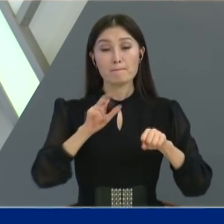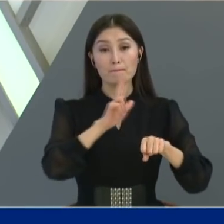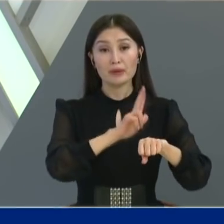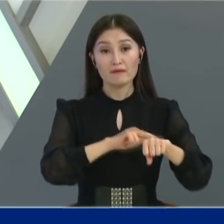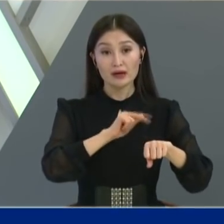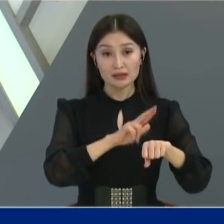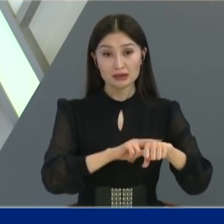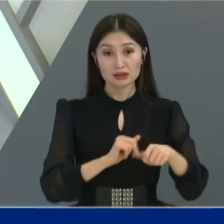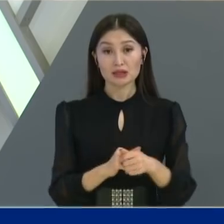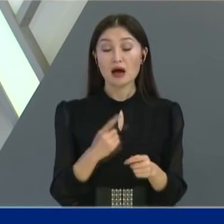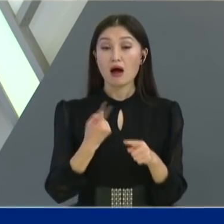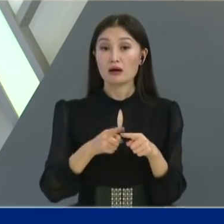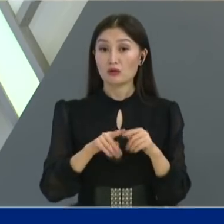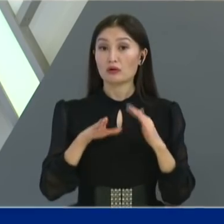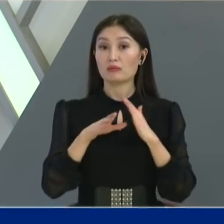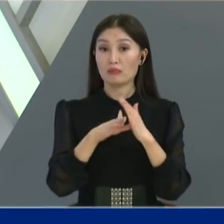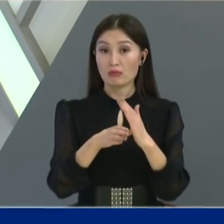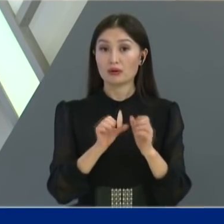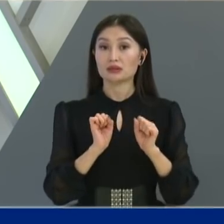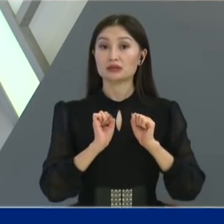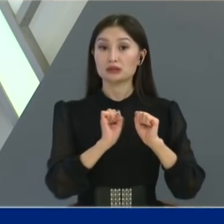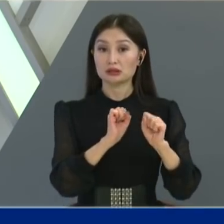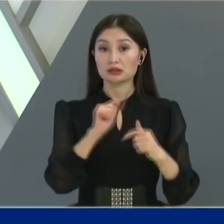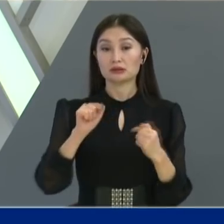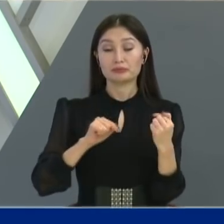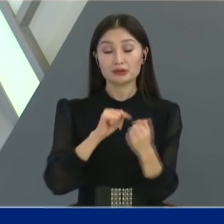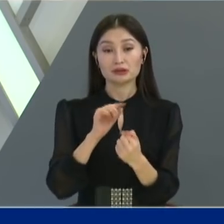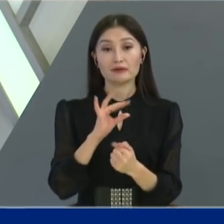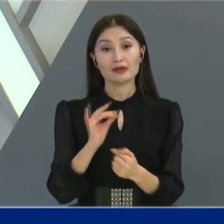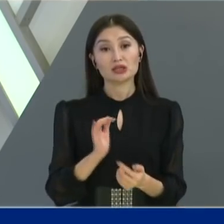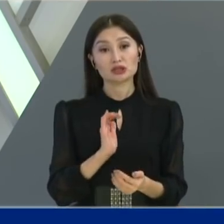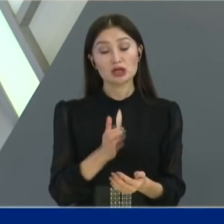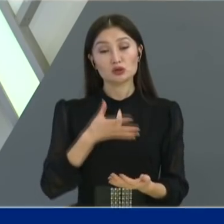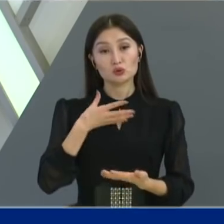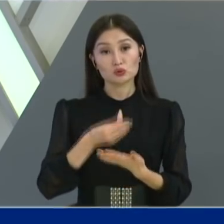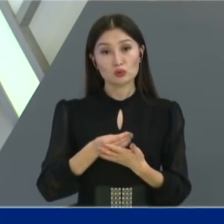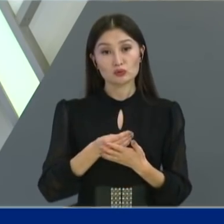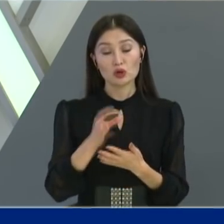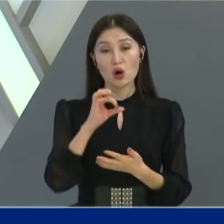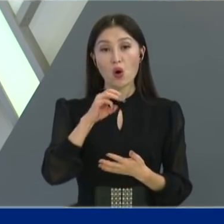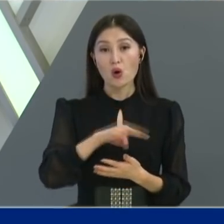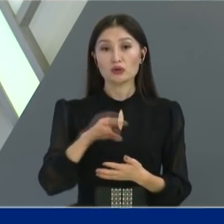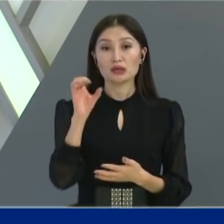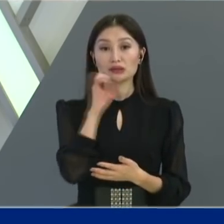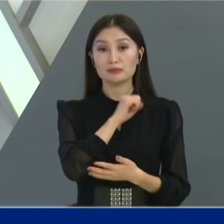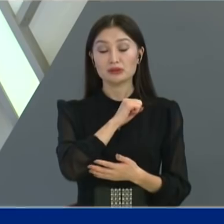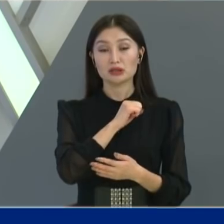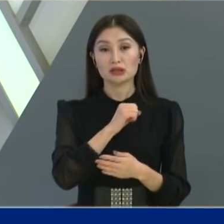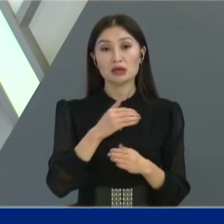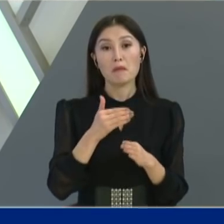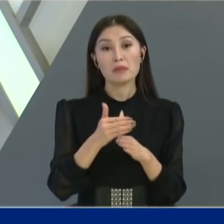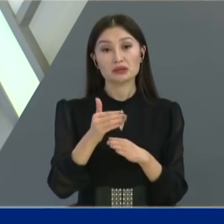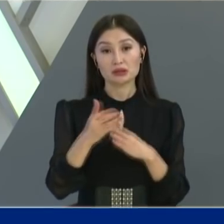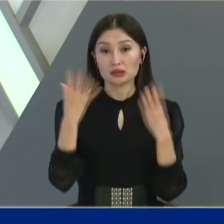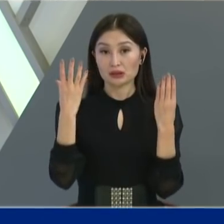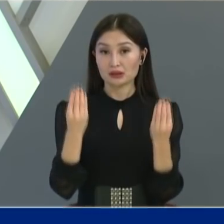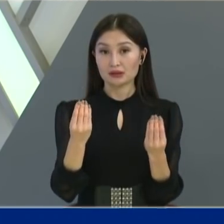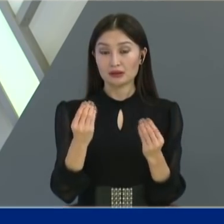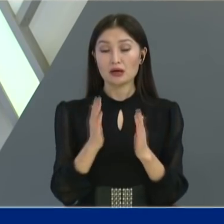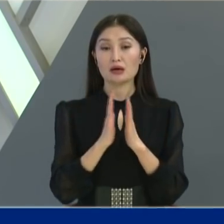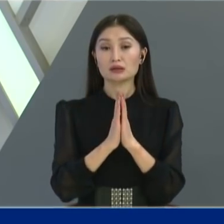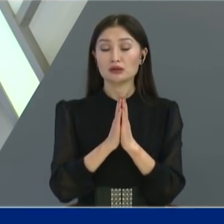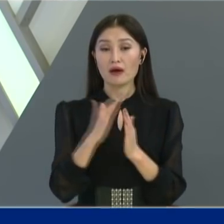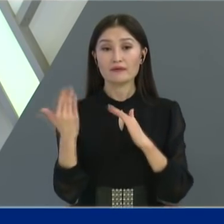правоохранительные органы, которые помогли защитить бизнес и частную собственность от грабежей в последние дни. призывая